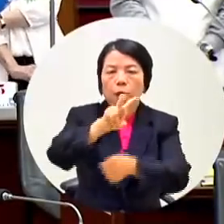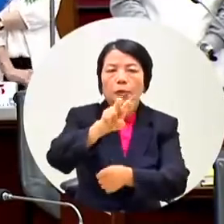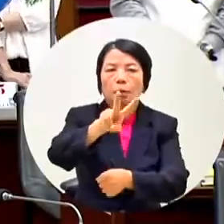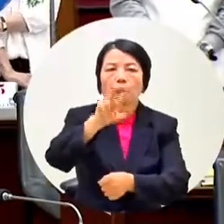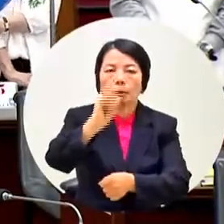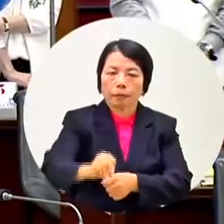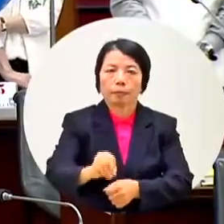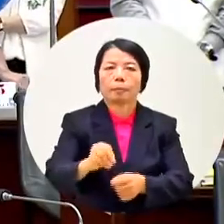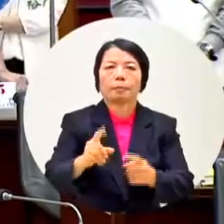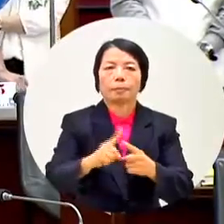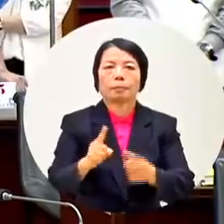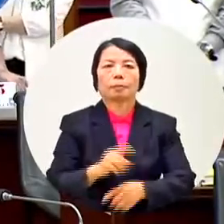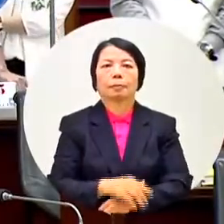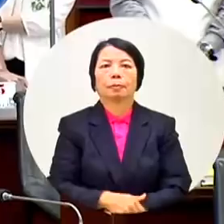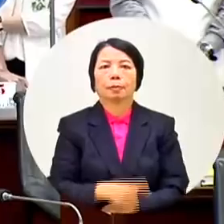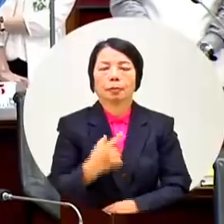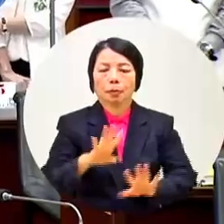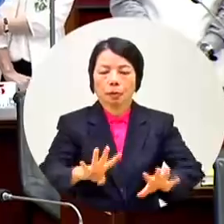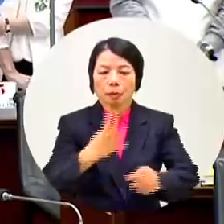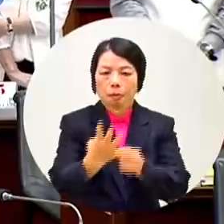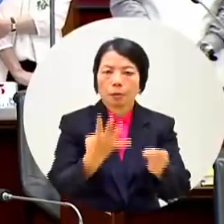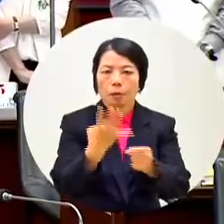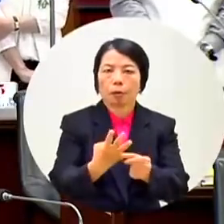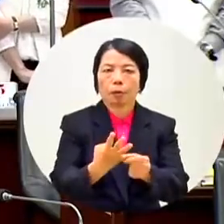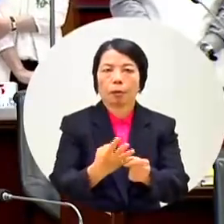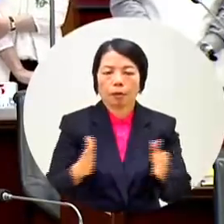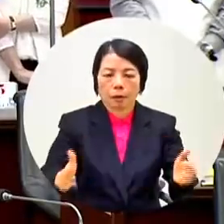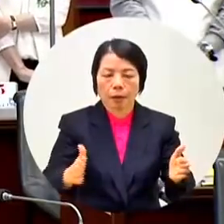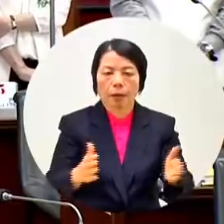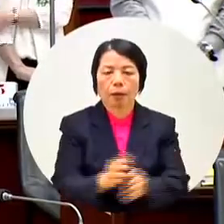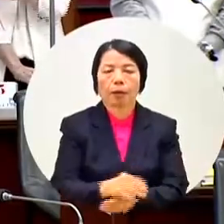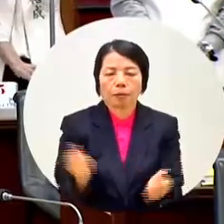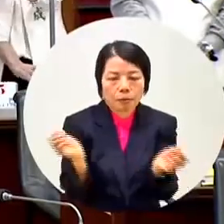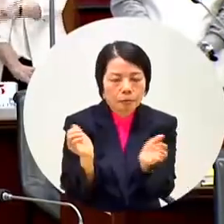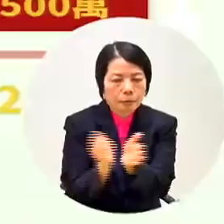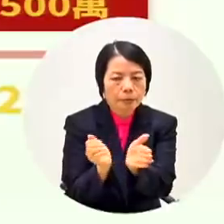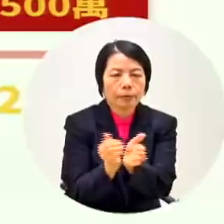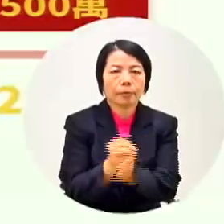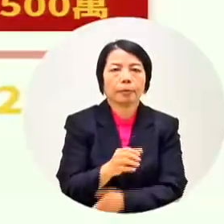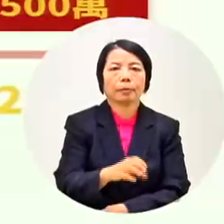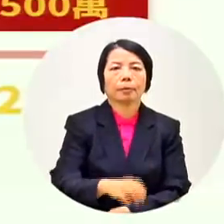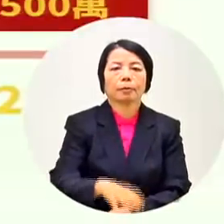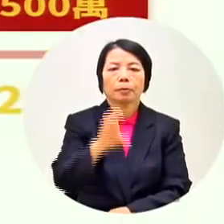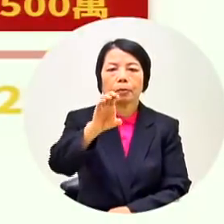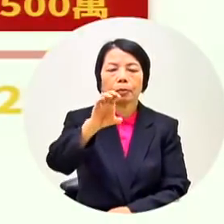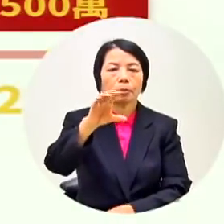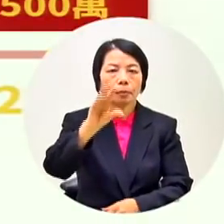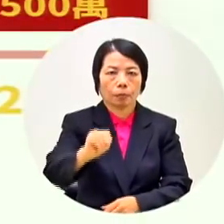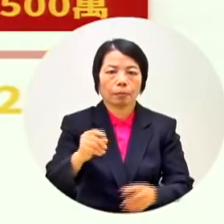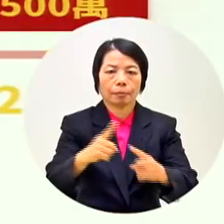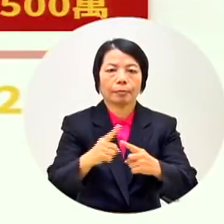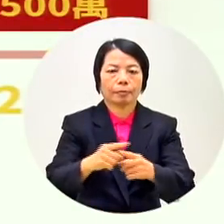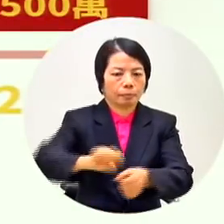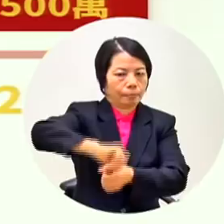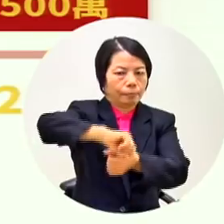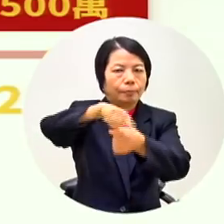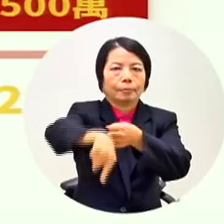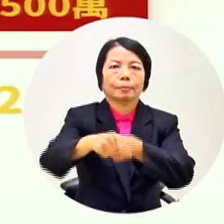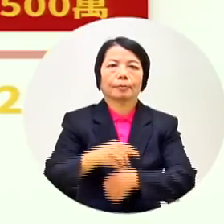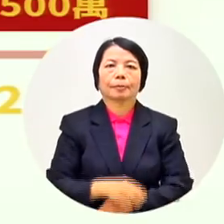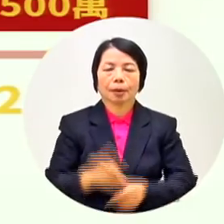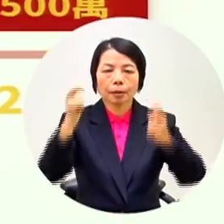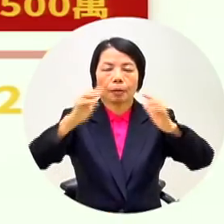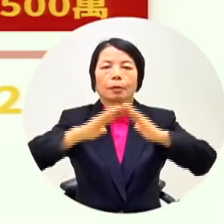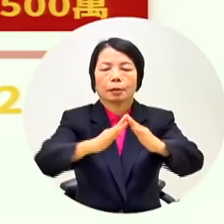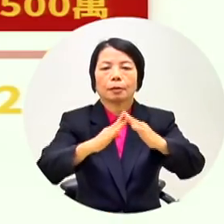档都要偌济，都要90万哦，吼！安尼一档要予高雄市成长22万，这你讲的数字哈？